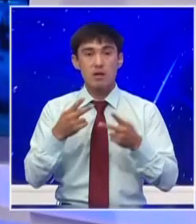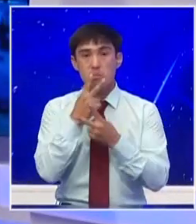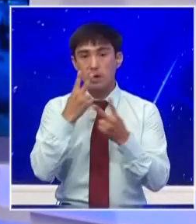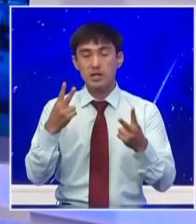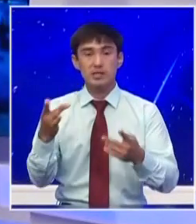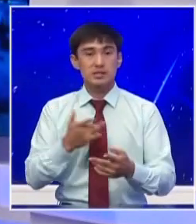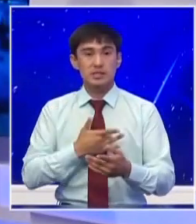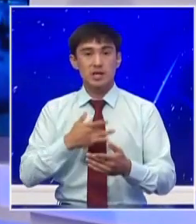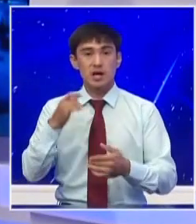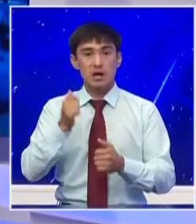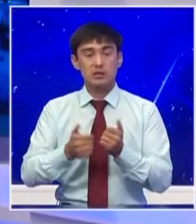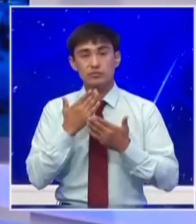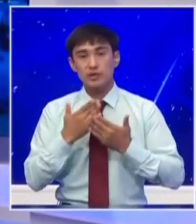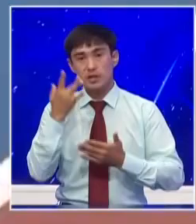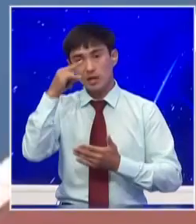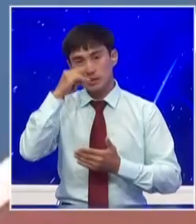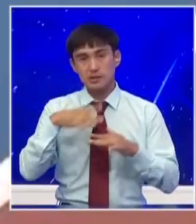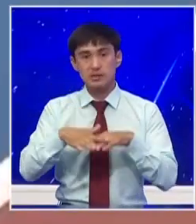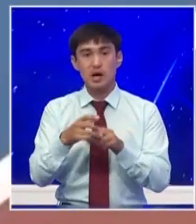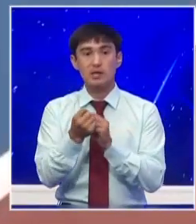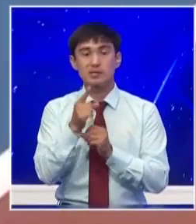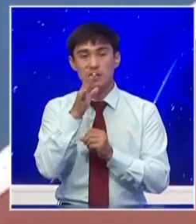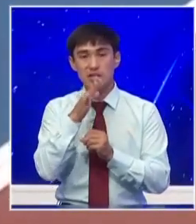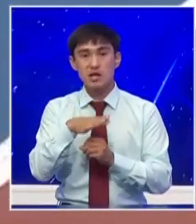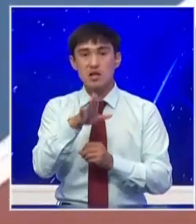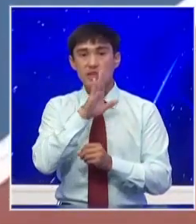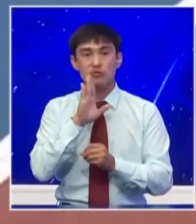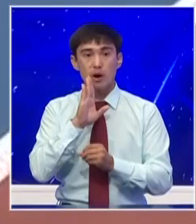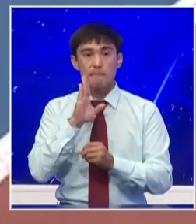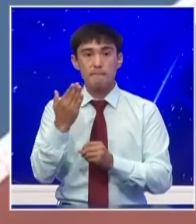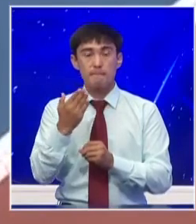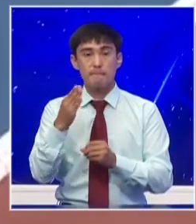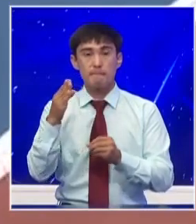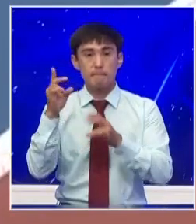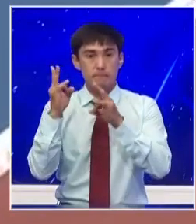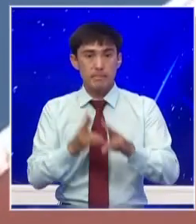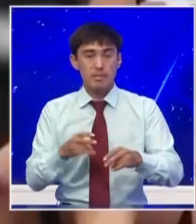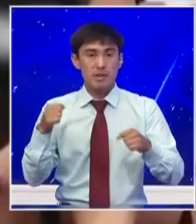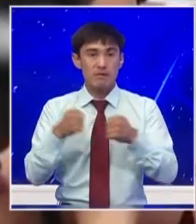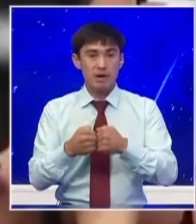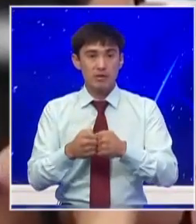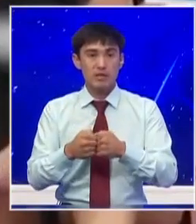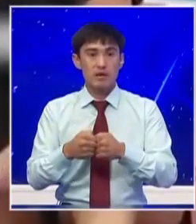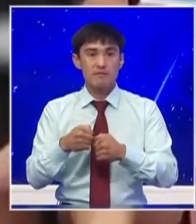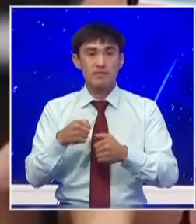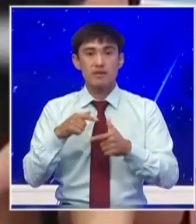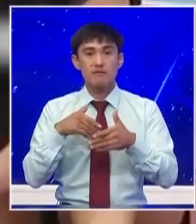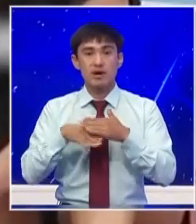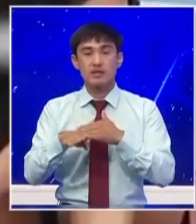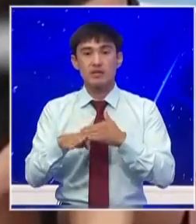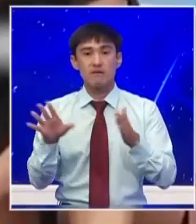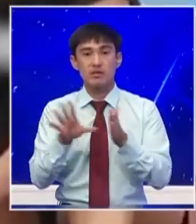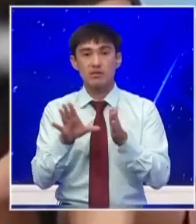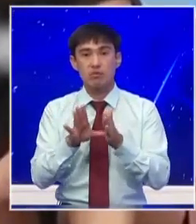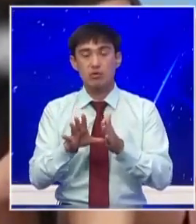покоряет сердца казахстанцев. 11 лет назад девушка попала в аварию. Выходя из машины, она наступила на